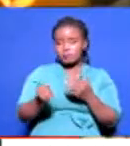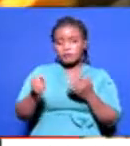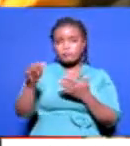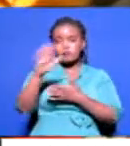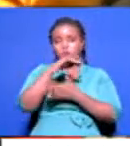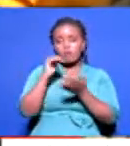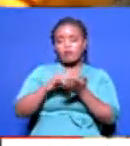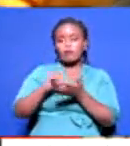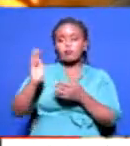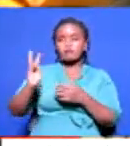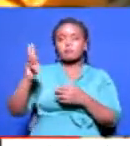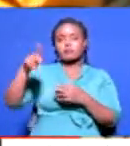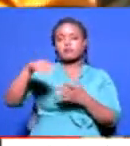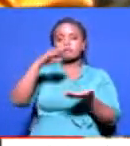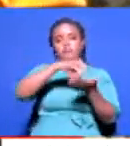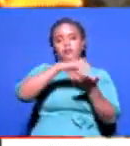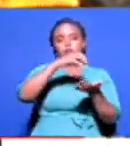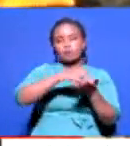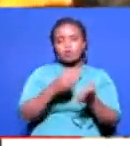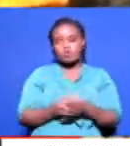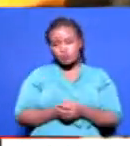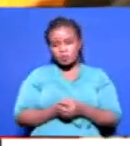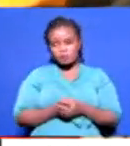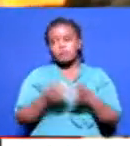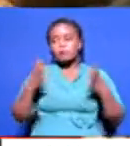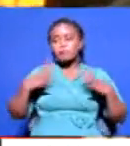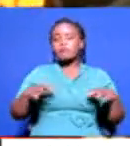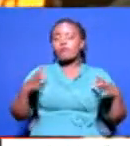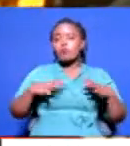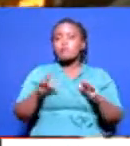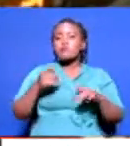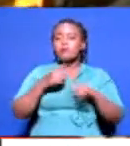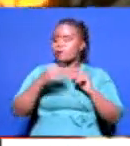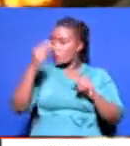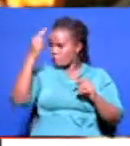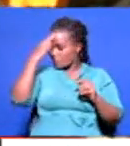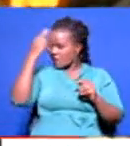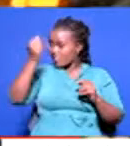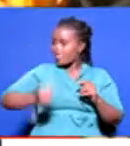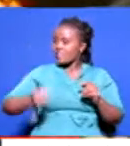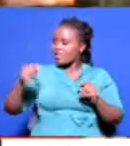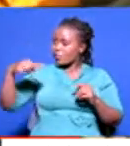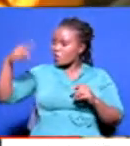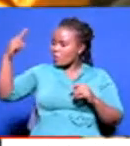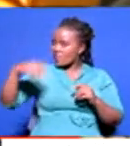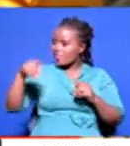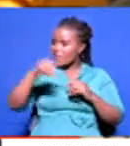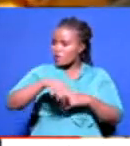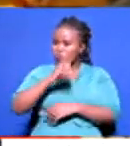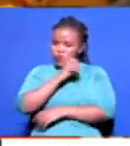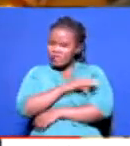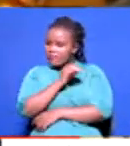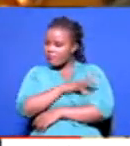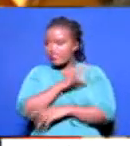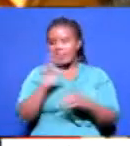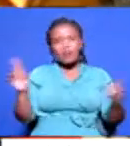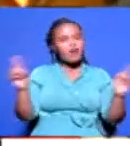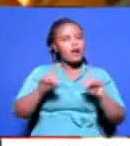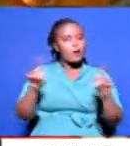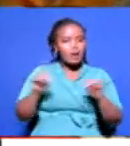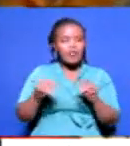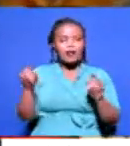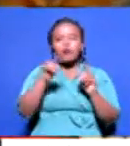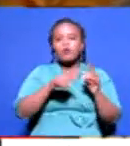Ya kwamba wana matapato North, sisi hatuna wasiwasi, tumejitayarisha, tumepiga